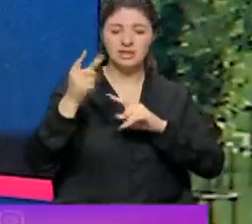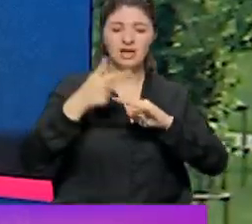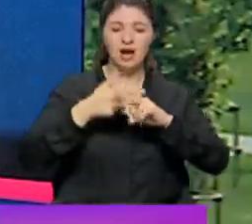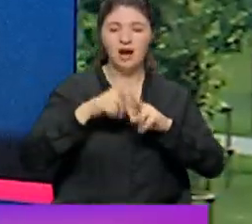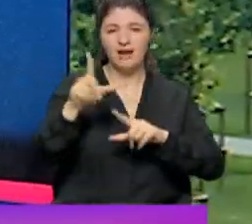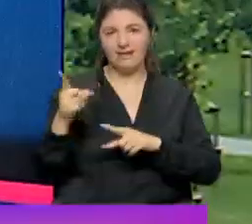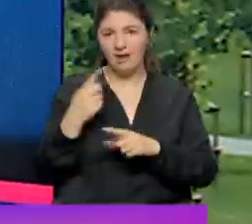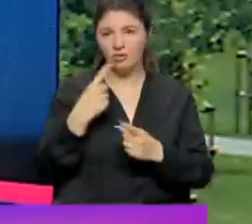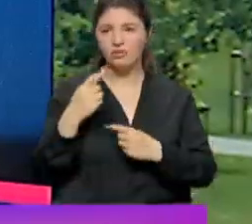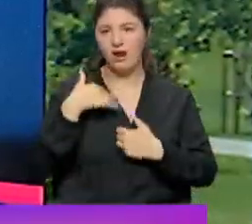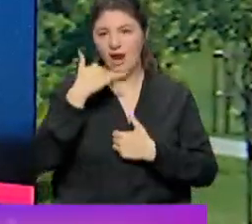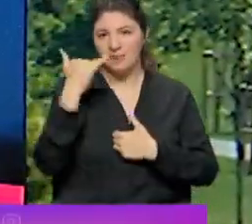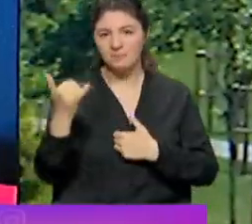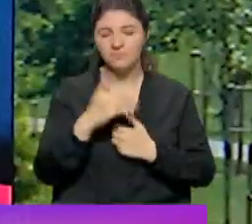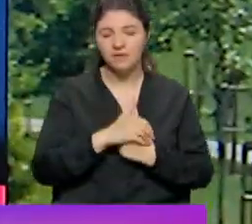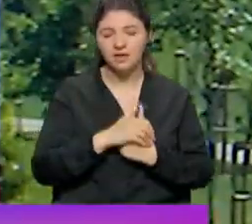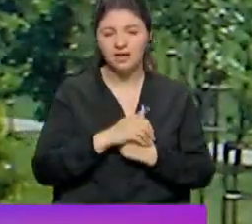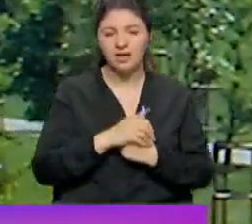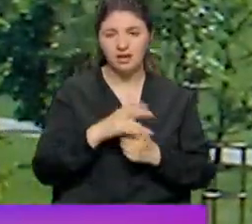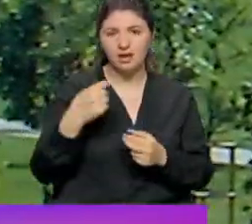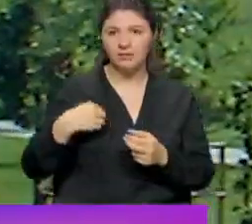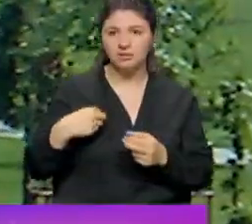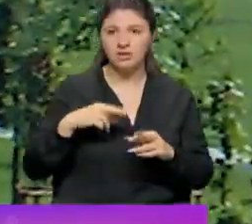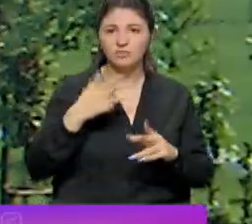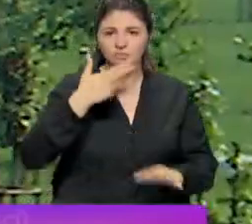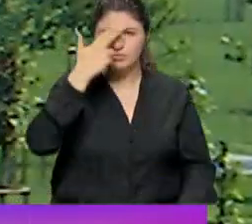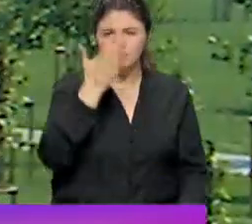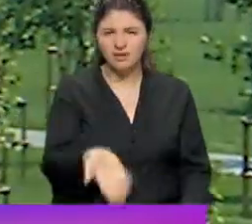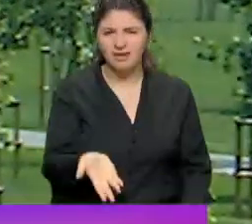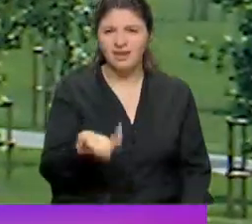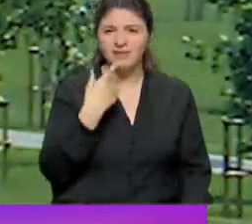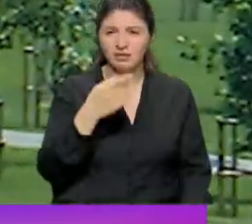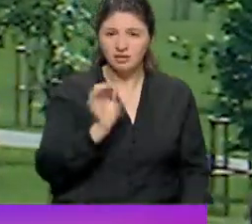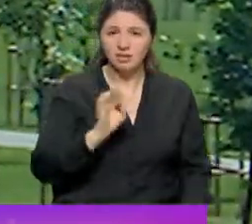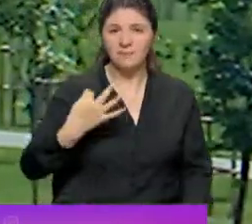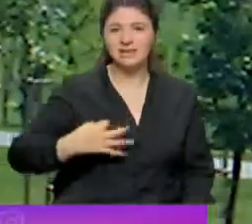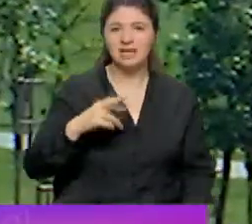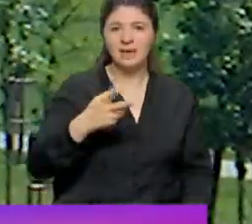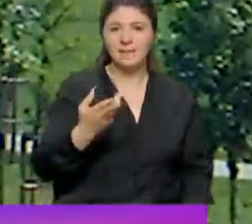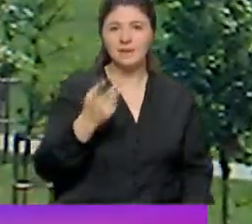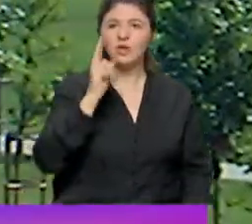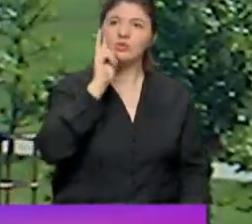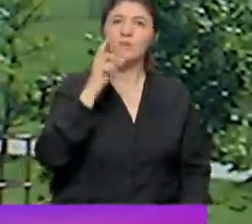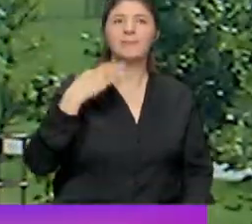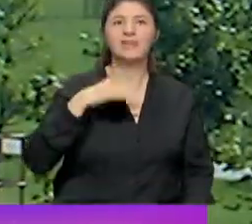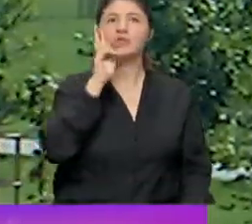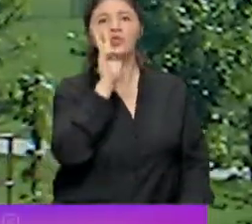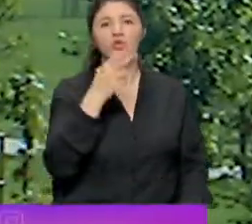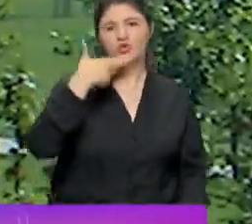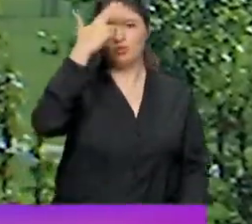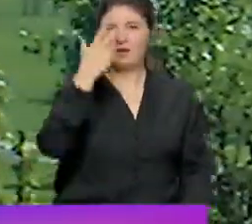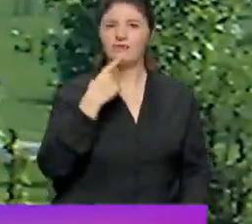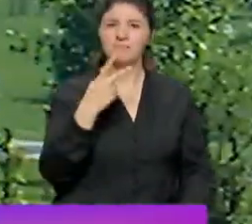oğluyla aradı aradım da pazartesi gibi Cuma dedi gerçekten de pazartesi görünümlü Cuma